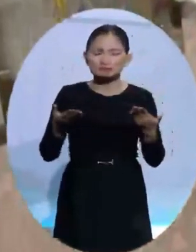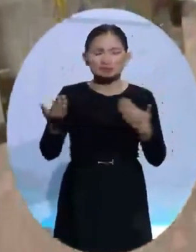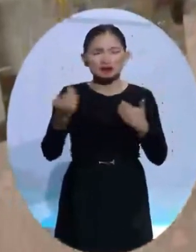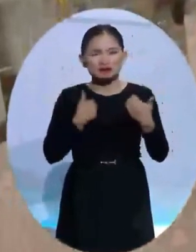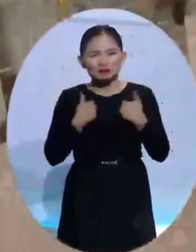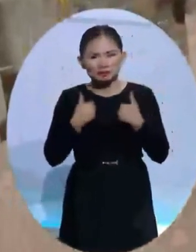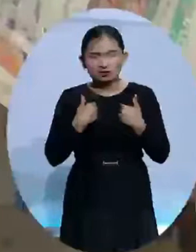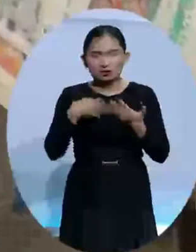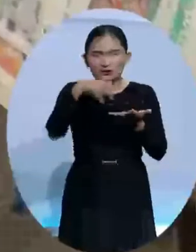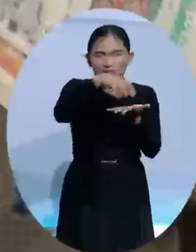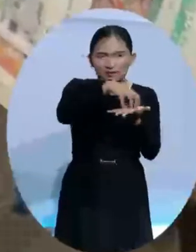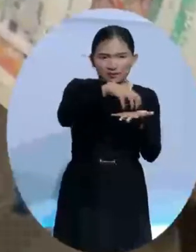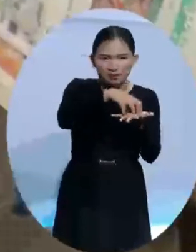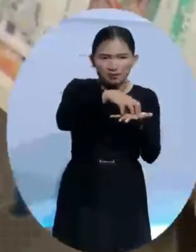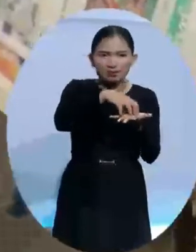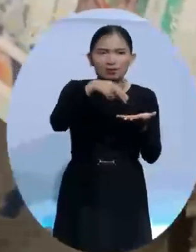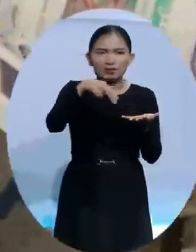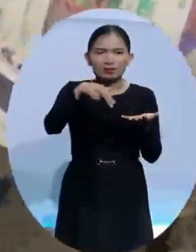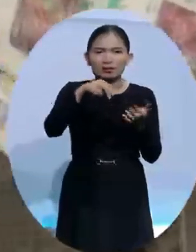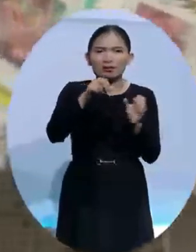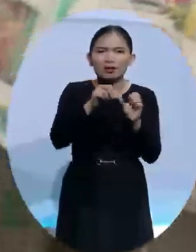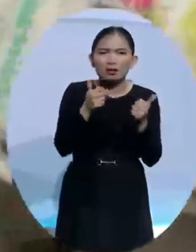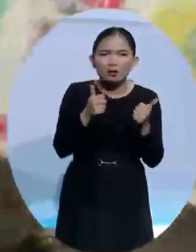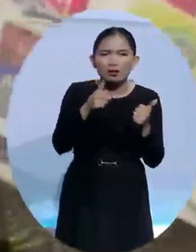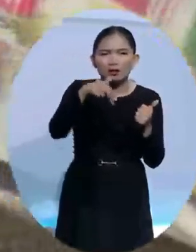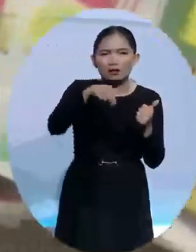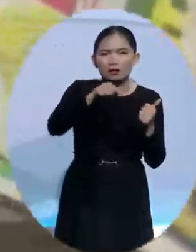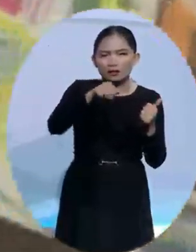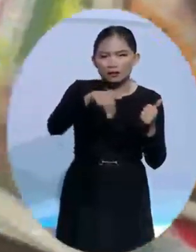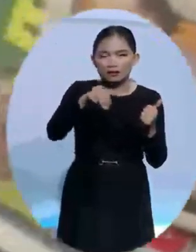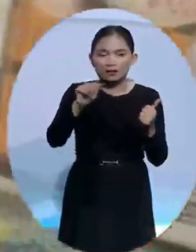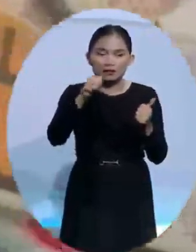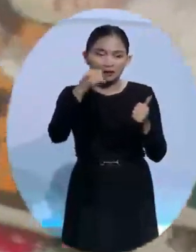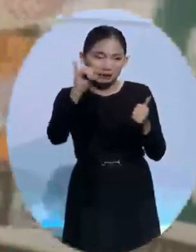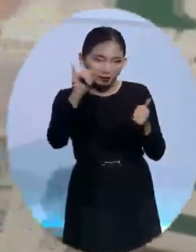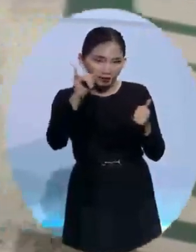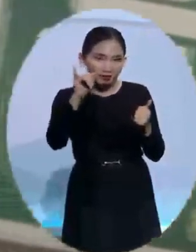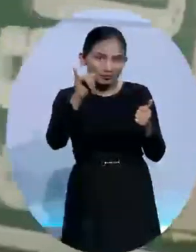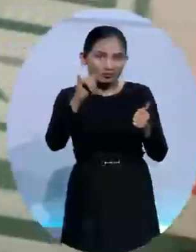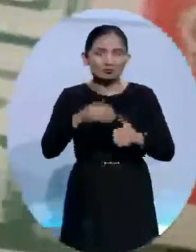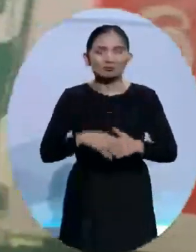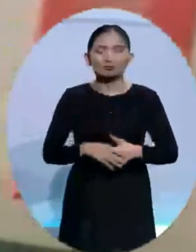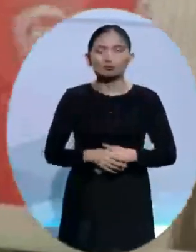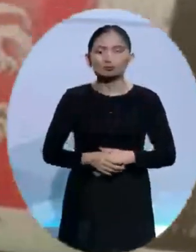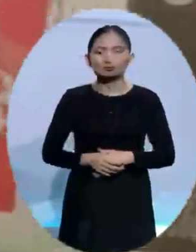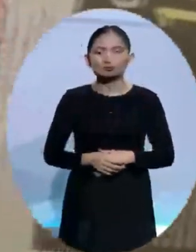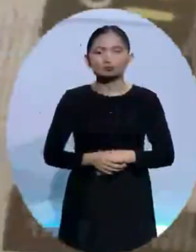Nam Á, mức thuế dao động từ 5.000 đến gần 50.000 đô la Mỹ, tùy thuộc mẫu xe.